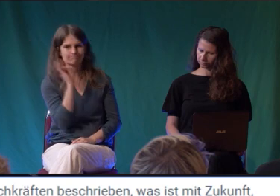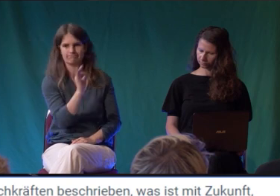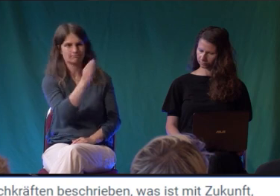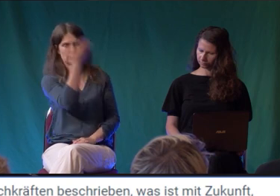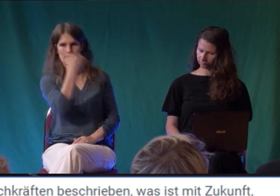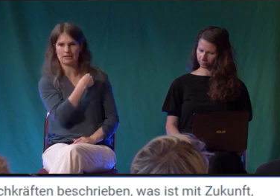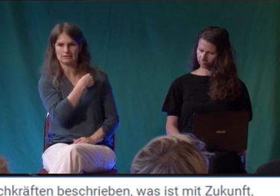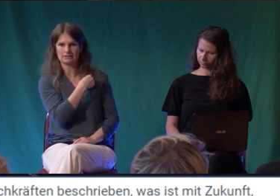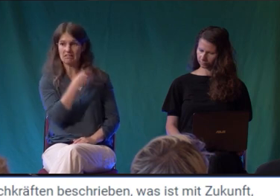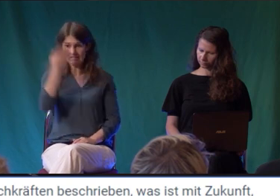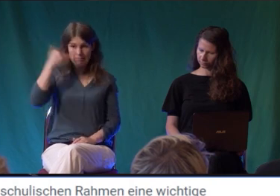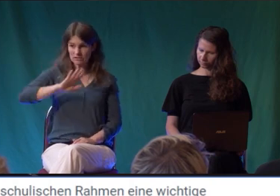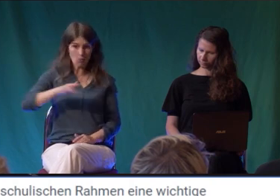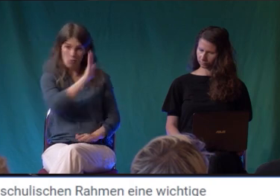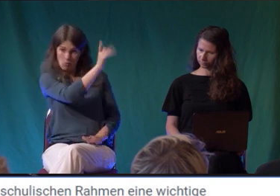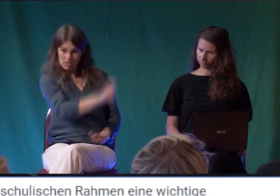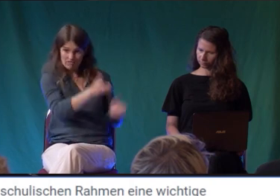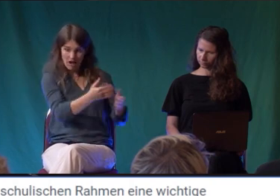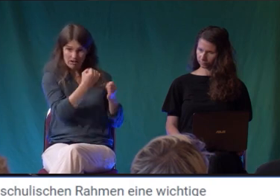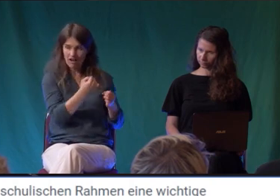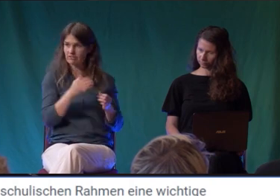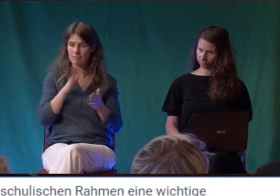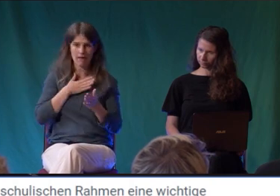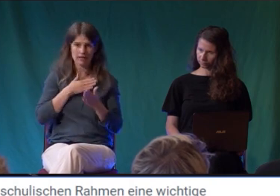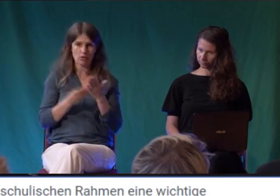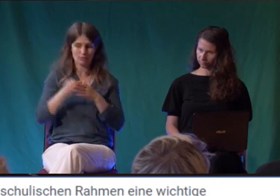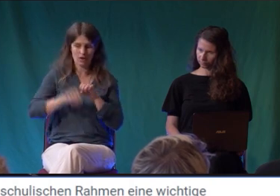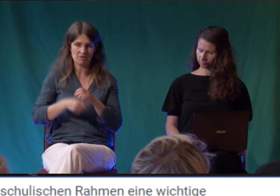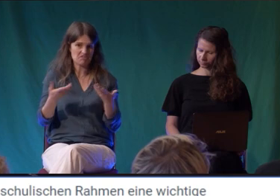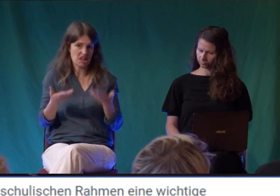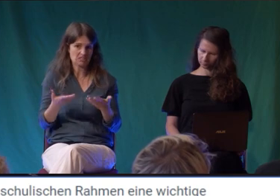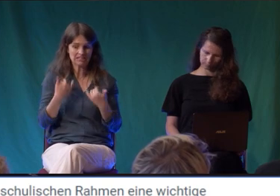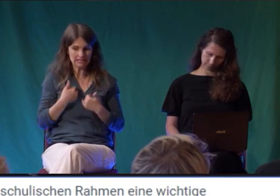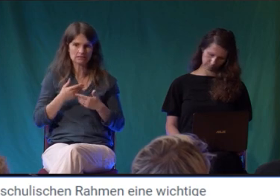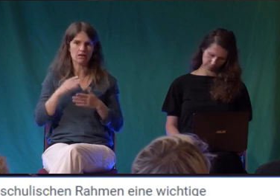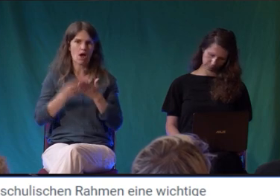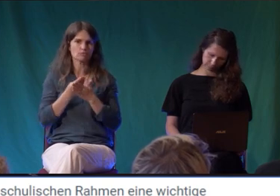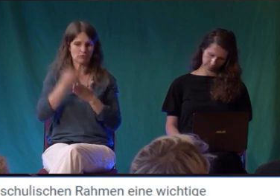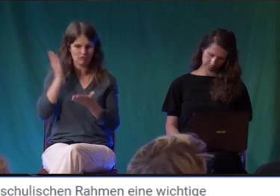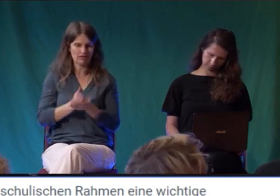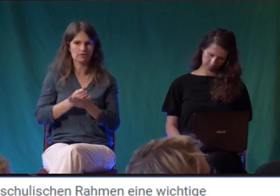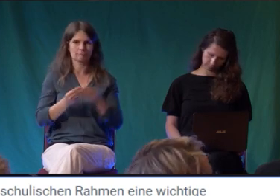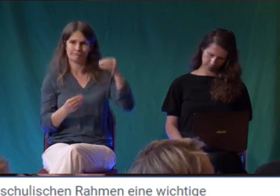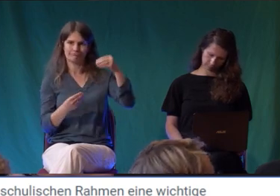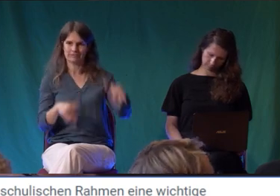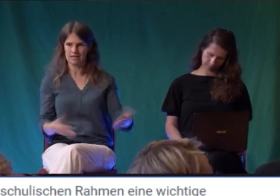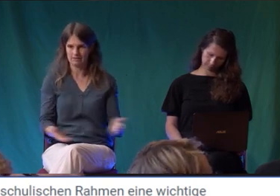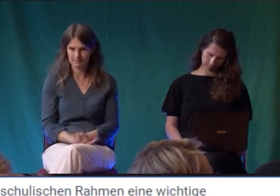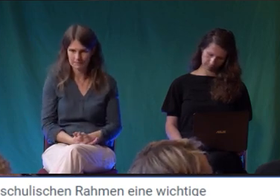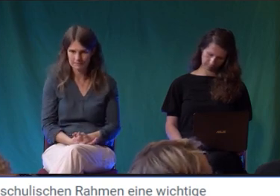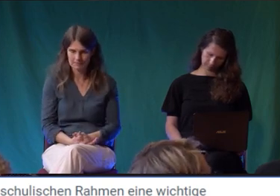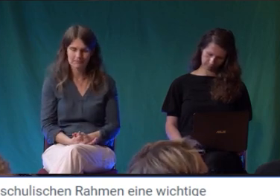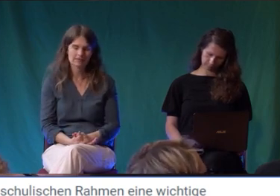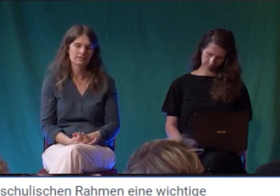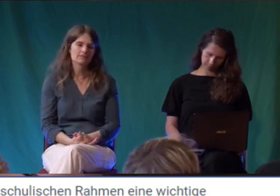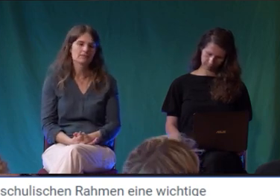mir nicht sicher ob ich das so durchgezogen hätte wenn es diese Fachkraft nicht gegeben hätte es gibt dann aber auch im Bereiche wo man sagen muss da sind